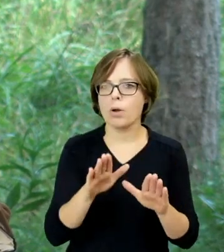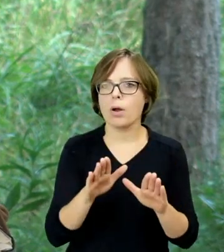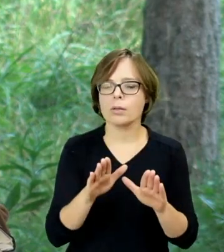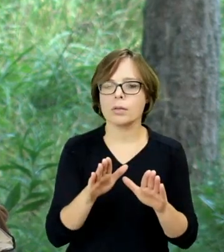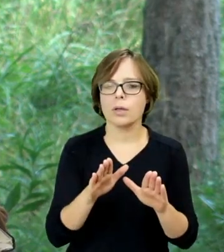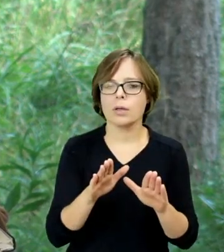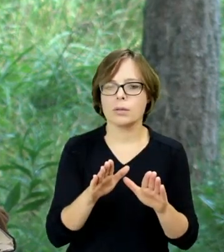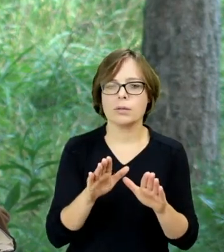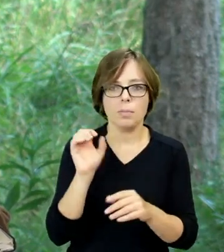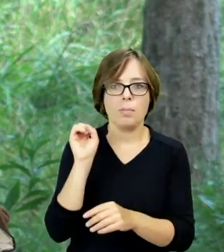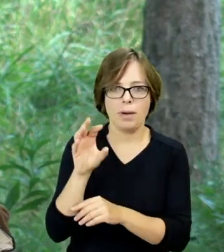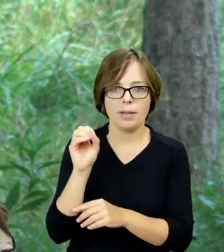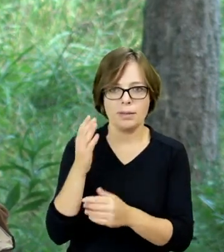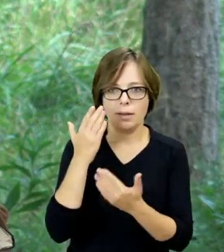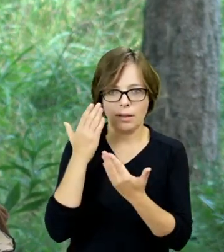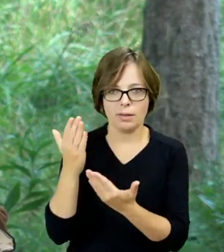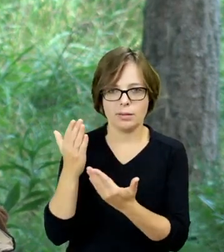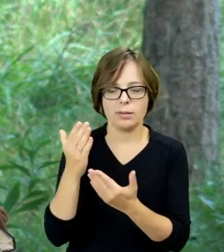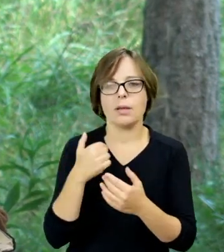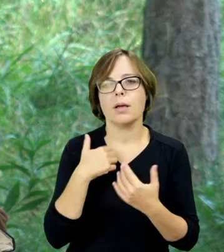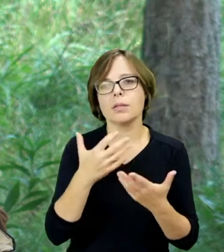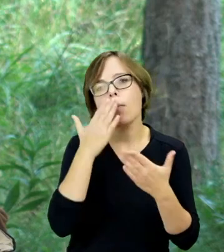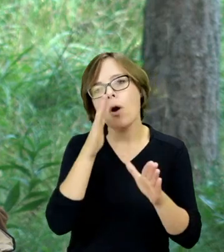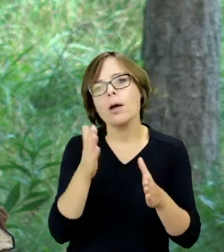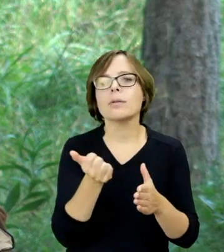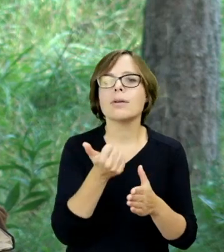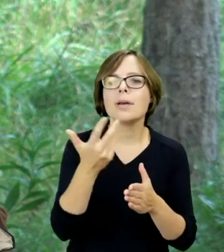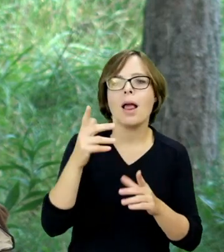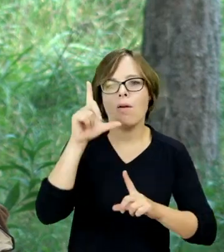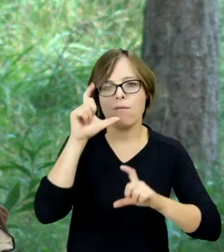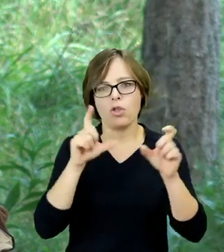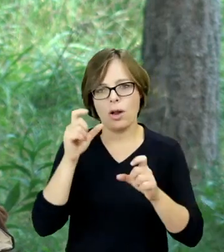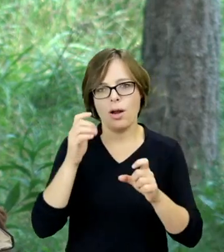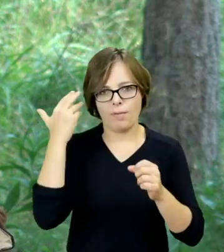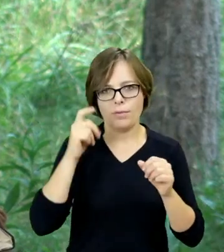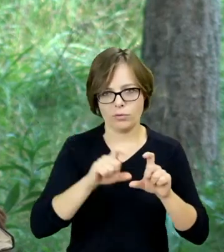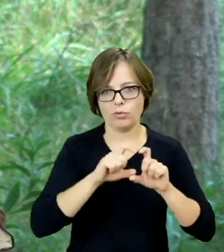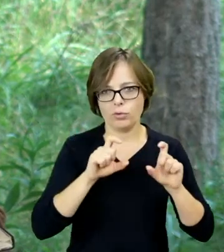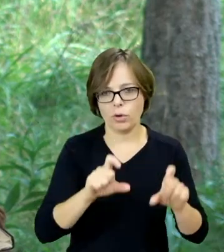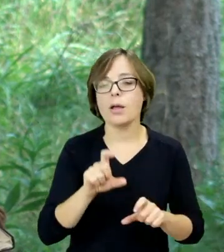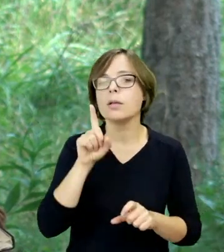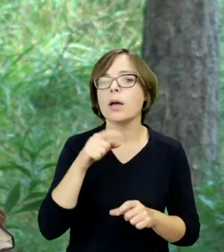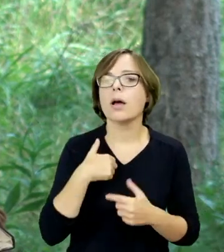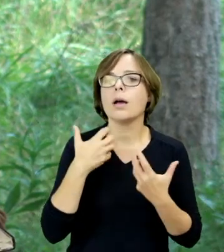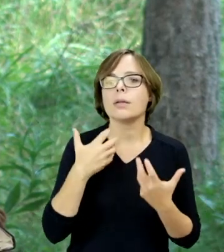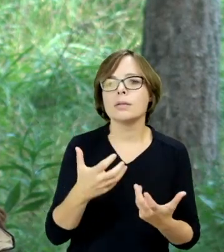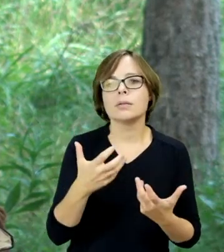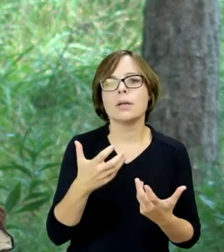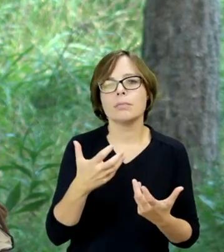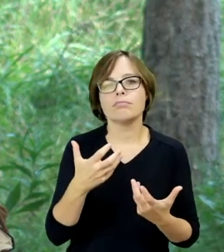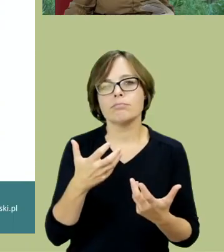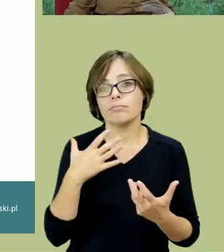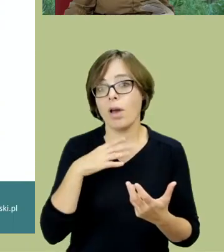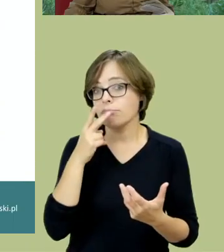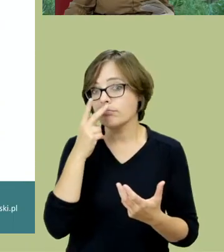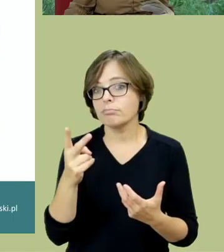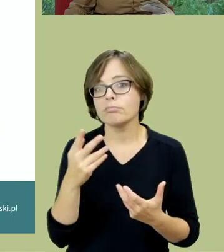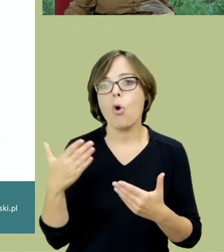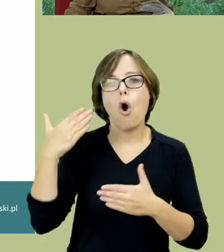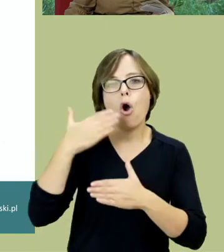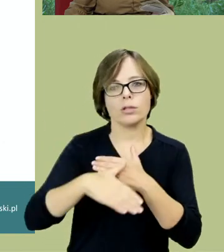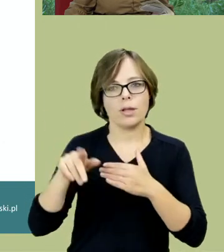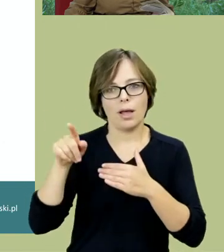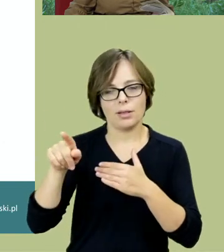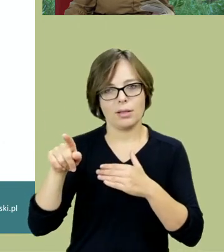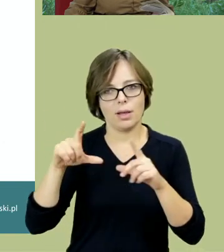na prezentacji te kilka fotografii z tego okresu, ale szczególnie chciałam zwrócić uwagę na tę ostatnią kartę